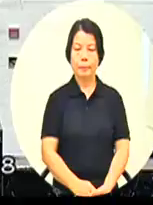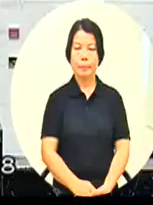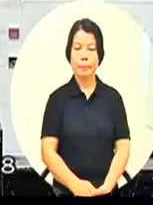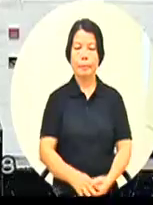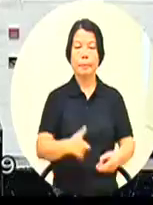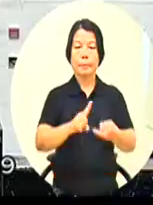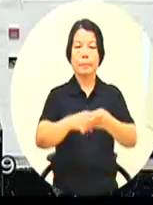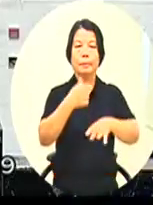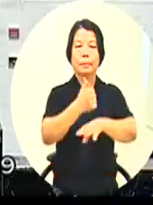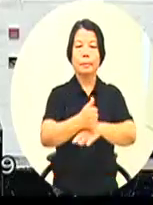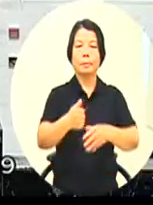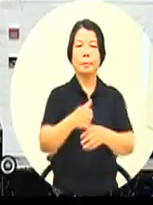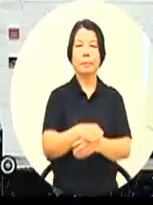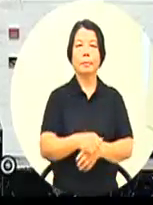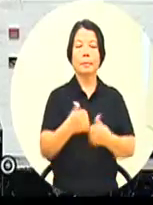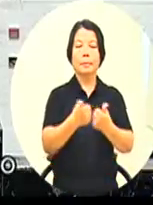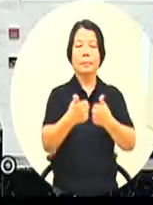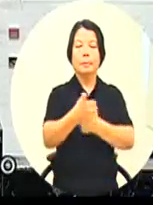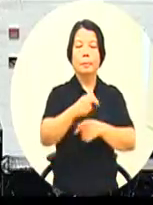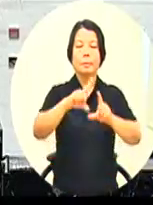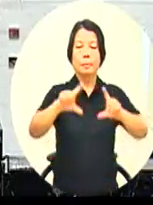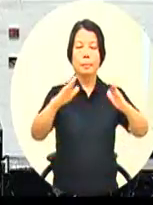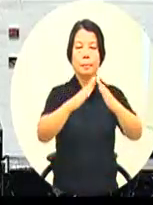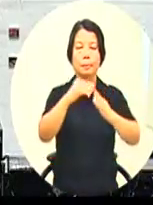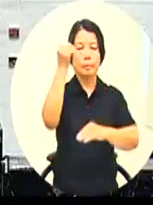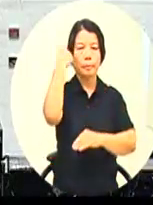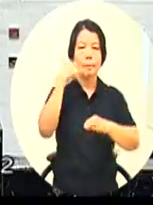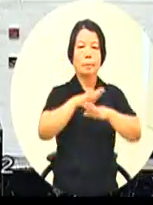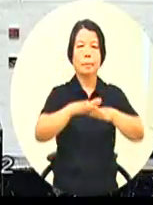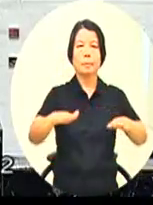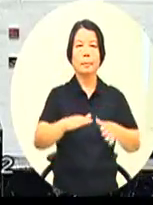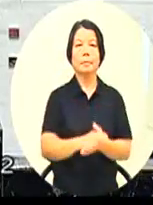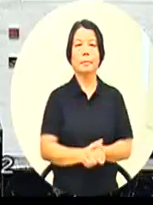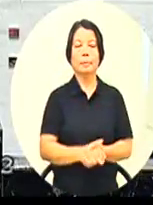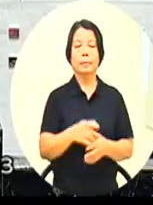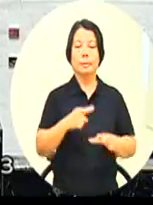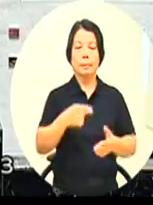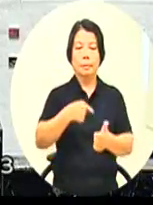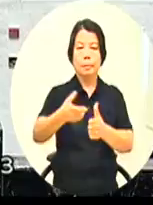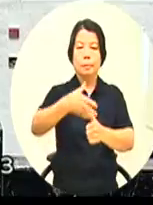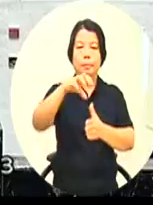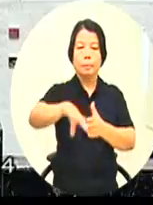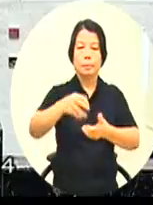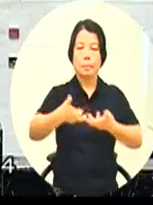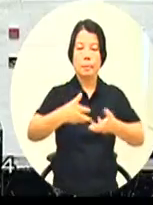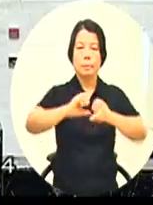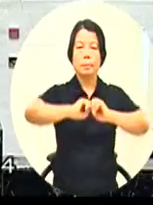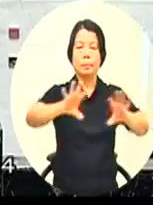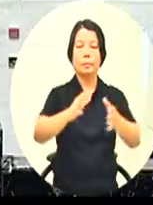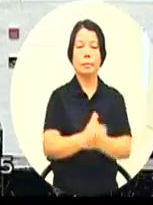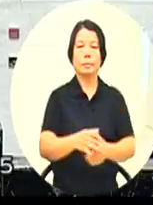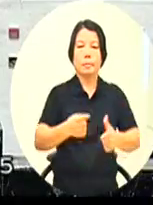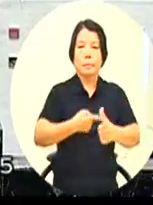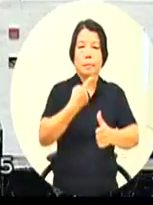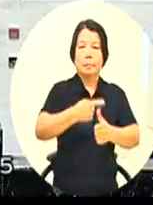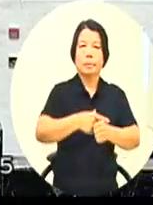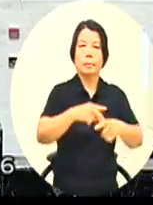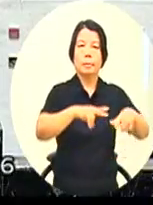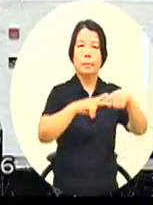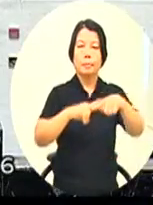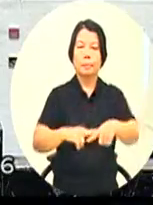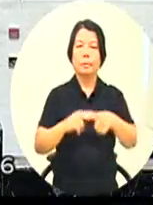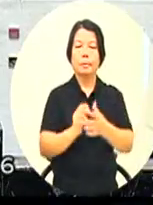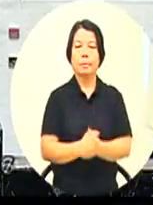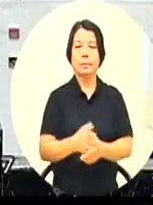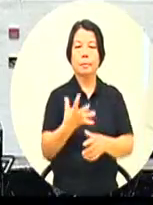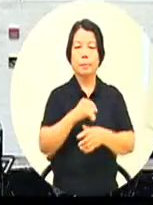主席、各位议员，大家早安。那教育局要报告我们的教育局的业务报告，首先介绍一下我们的几